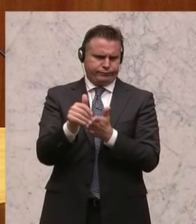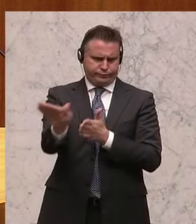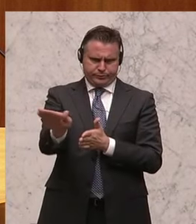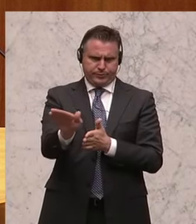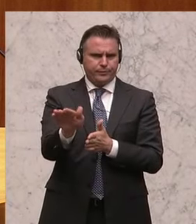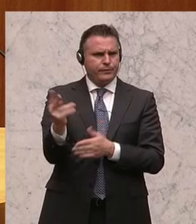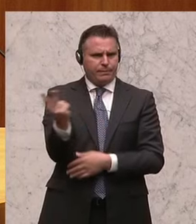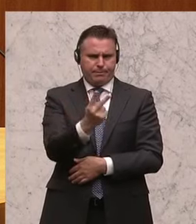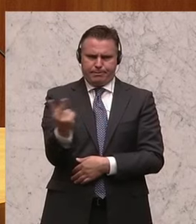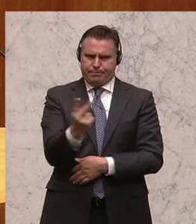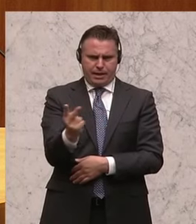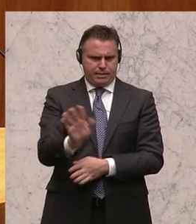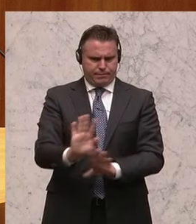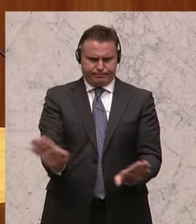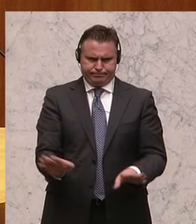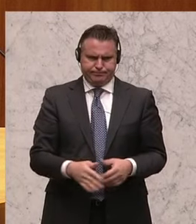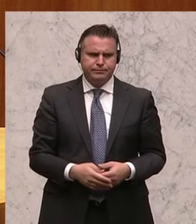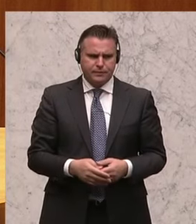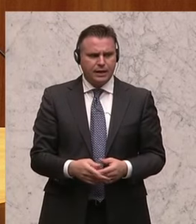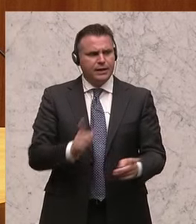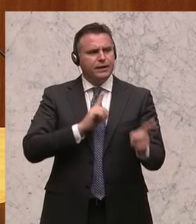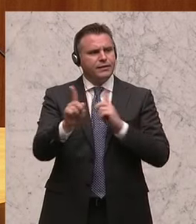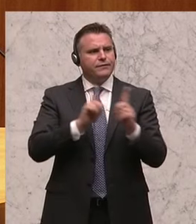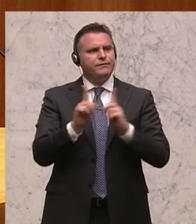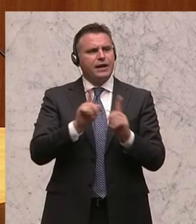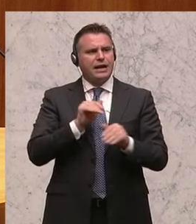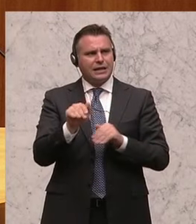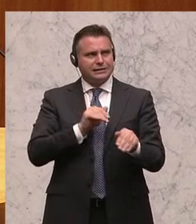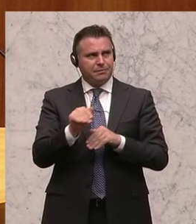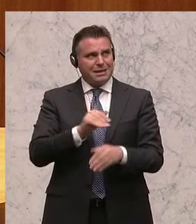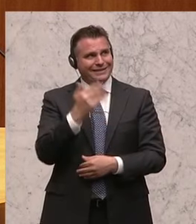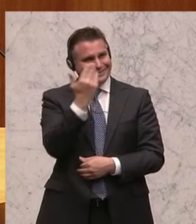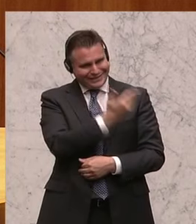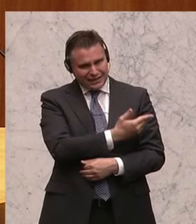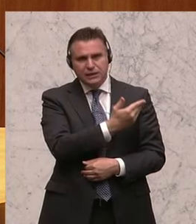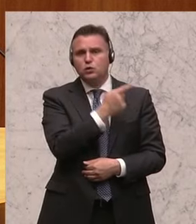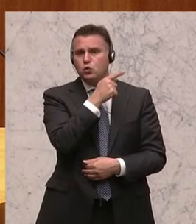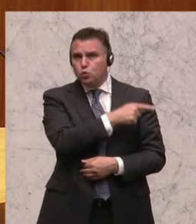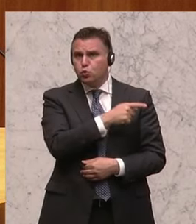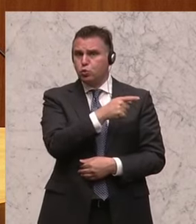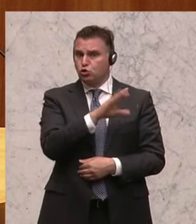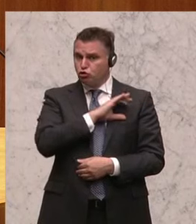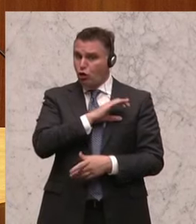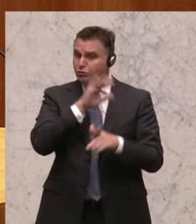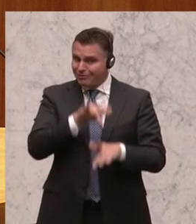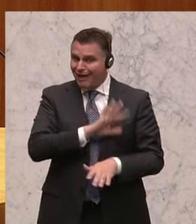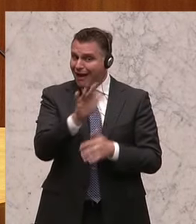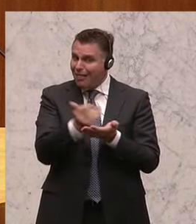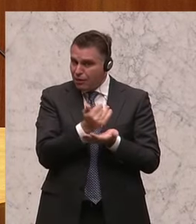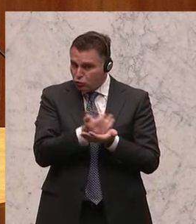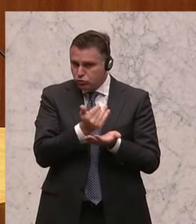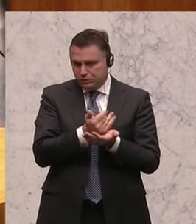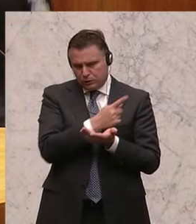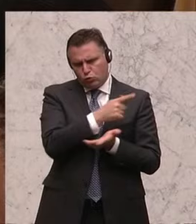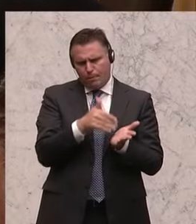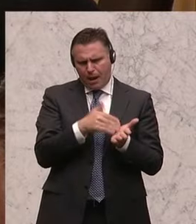eine klare Absage zu erteilen. Herr Verkehrsminister, Sie haben alle Chancen. Nützen Sie sie, Sie werden sie brauchen.